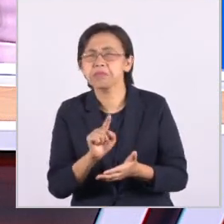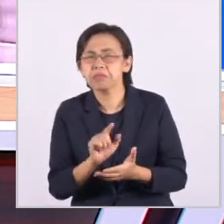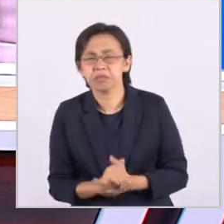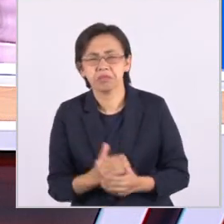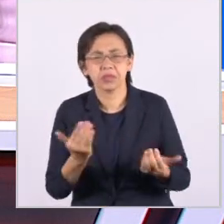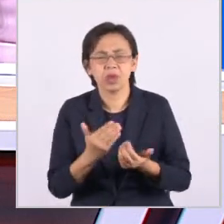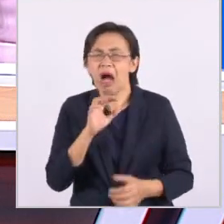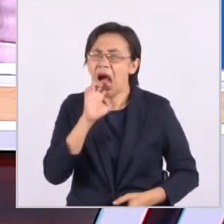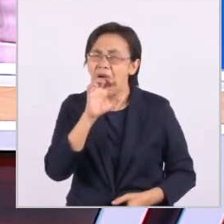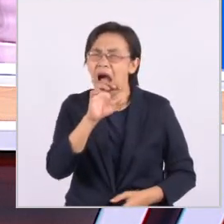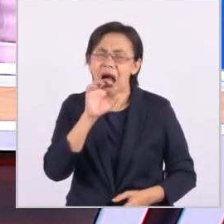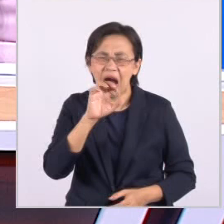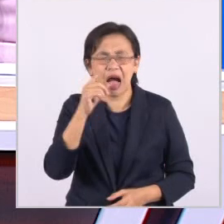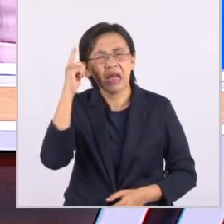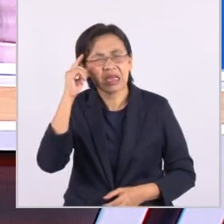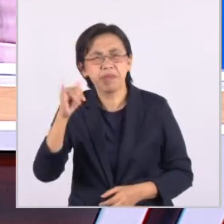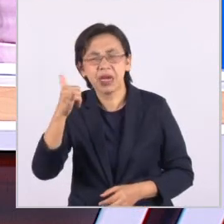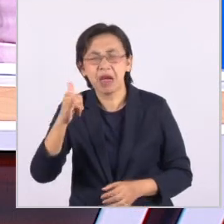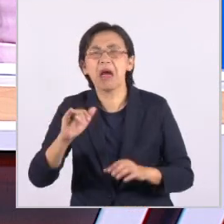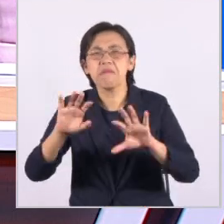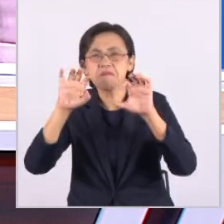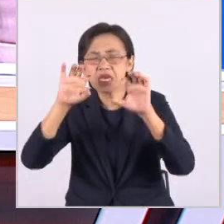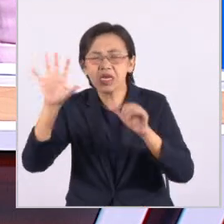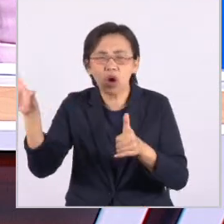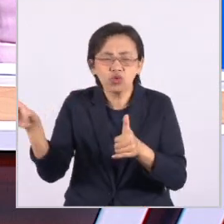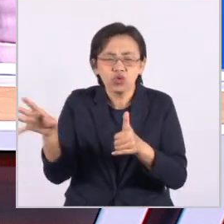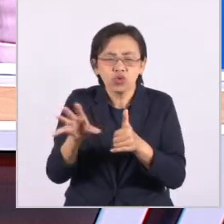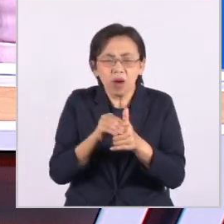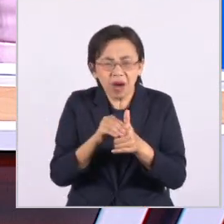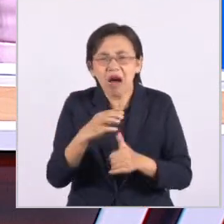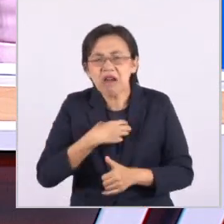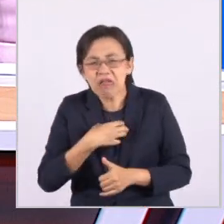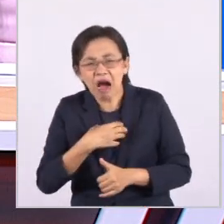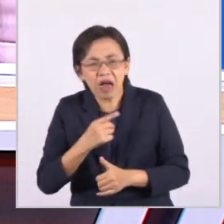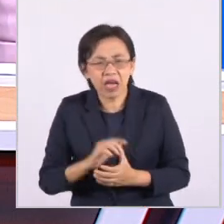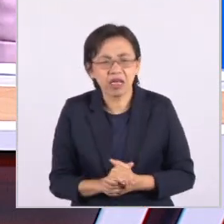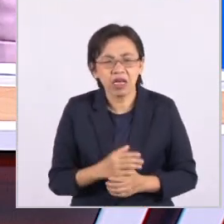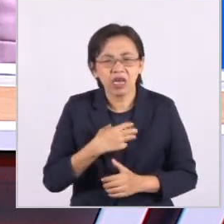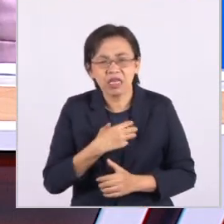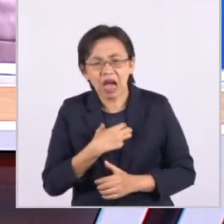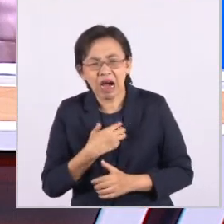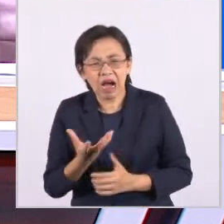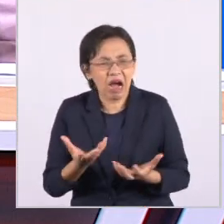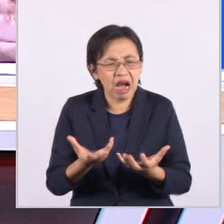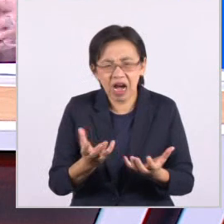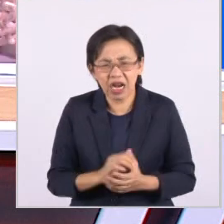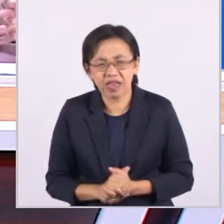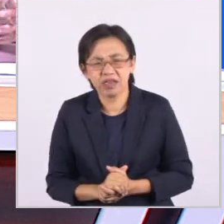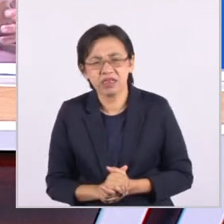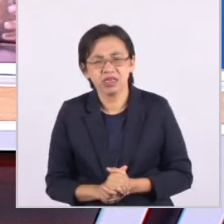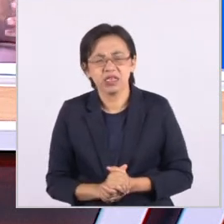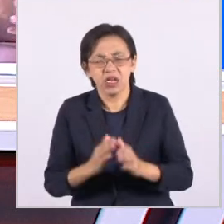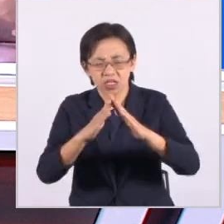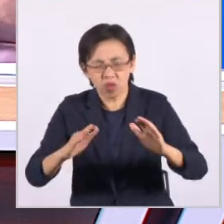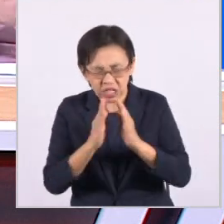กกรีดร้องเชื่อเหลือเกินว่าผีเข้าเพราะว่าลูกเนี่ยร้องแต่จะเอาสารอย่างเดียวเลยสารแบบสารเจ้าที่อะไรแบบนี้ค่ะ